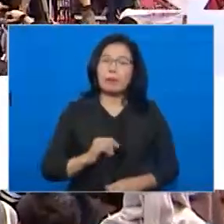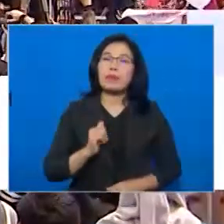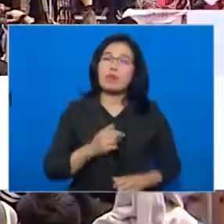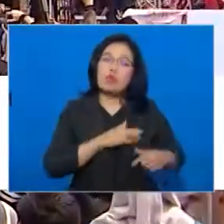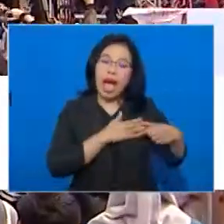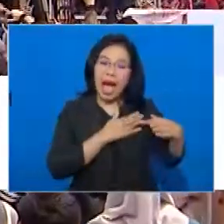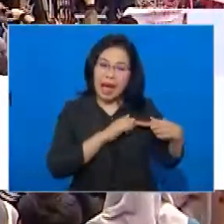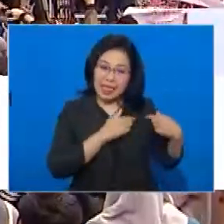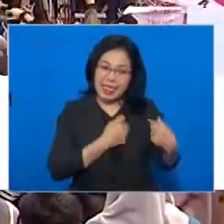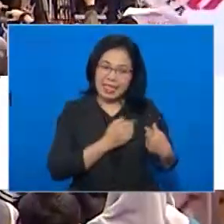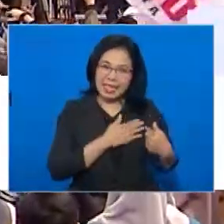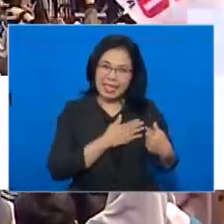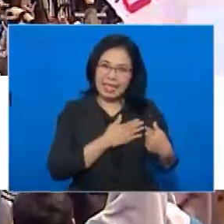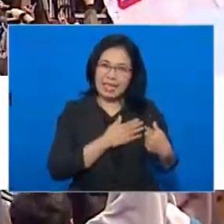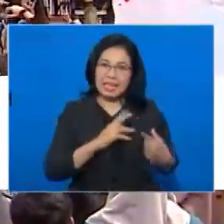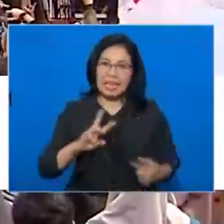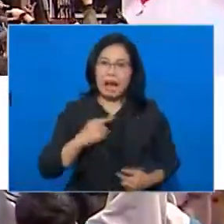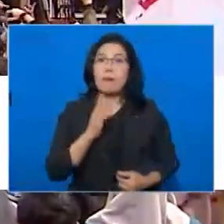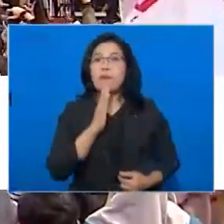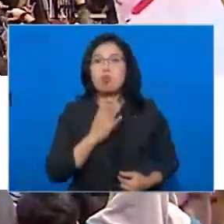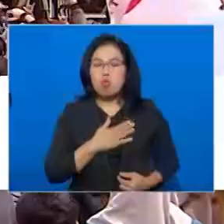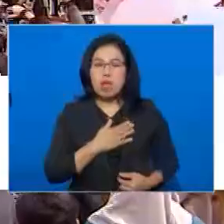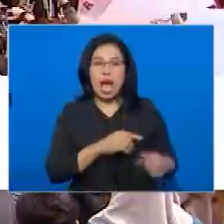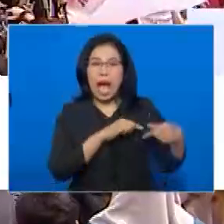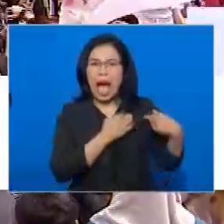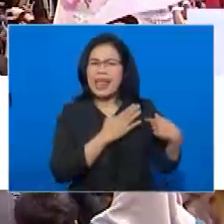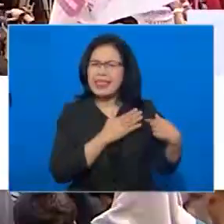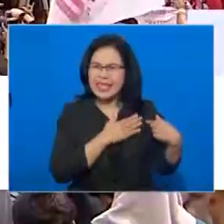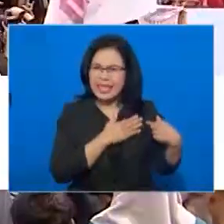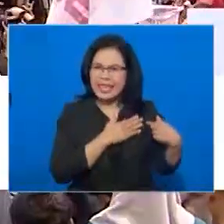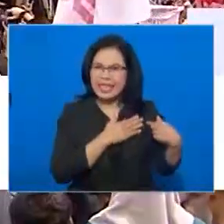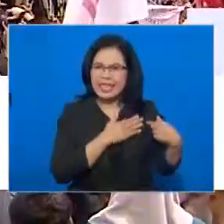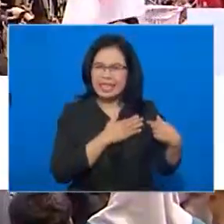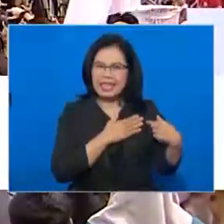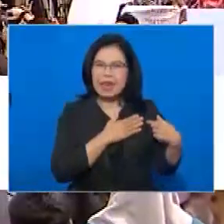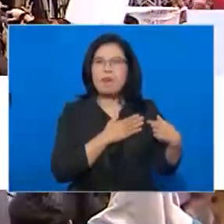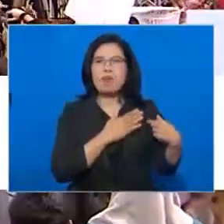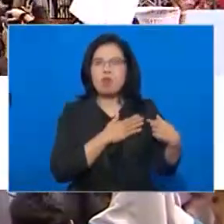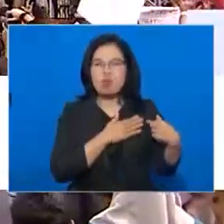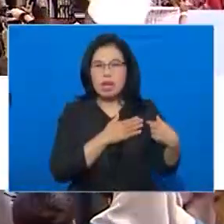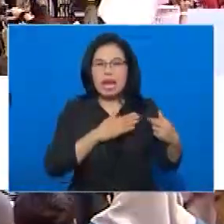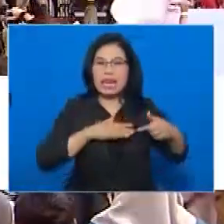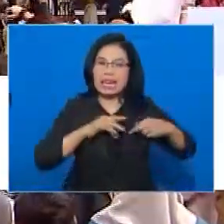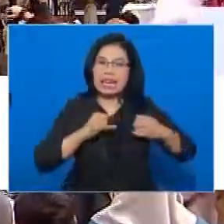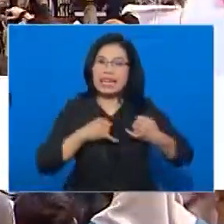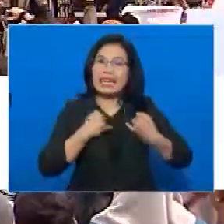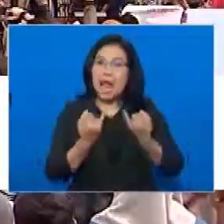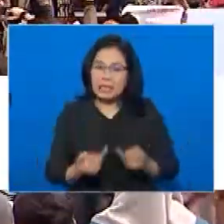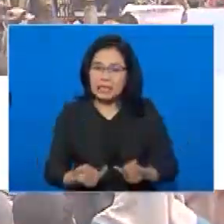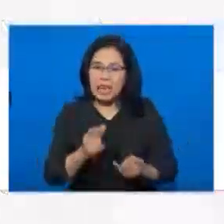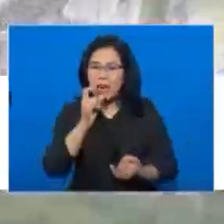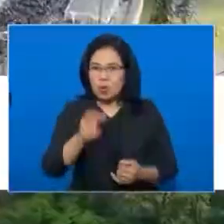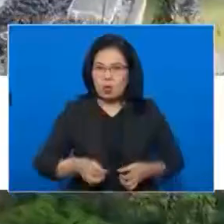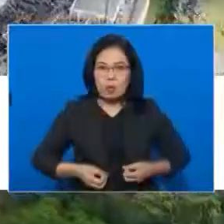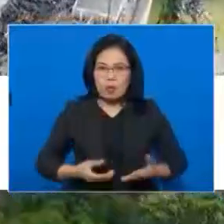hati, kami hanya punya nurani, kami hanya punya keikhlasan untuk menentukan republik